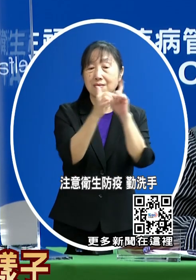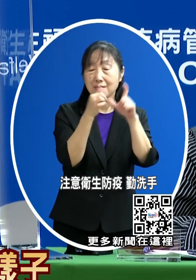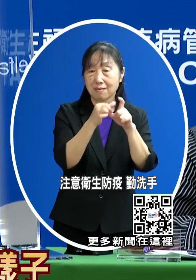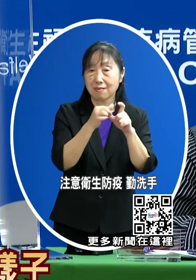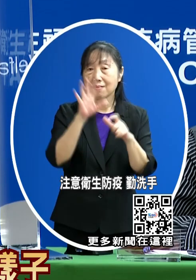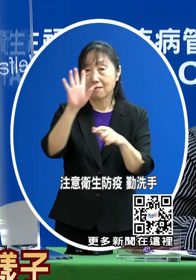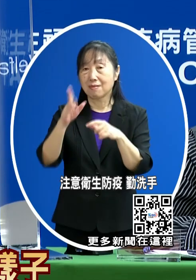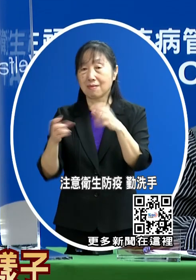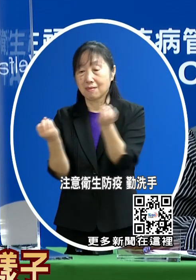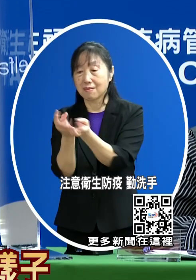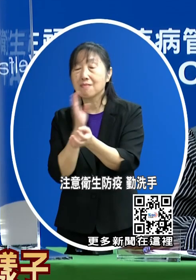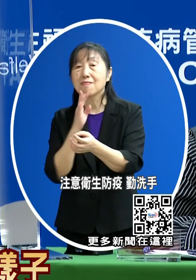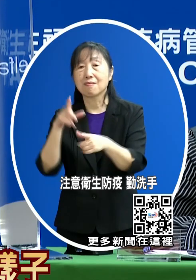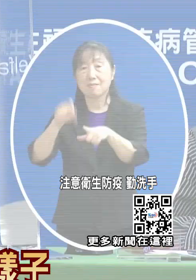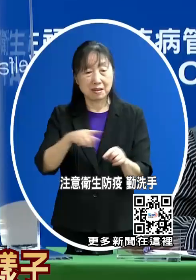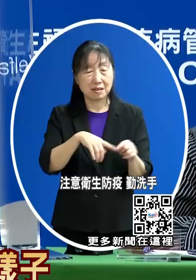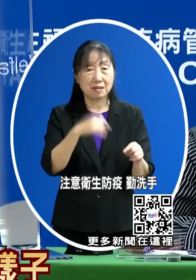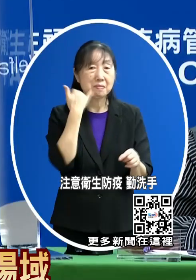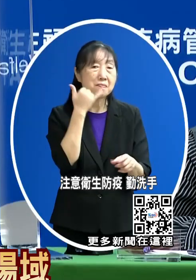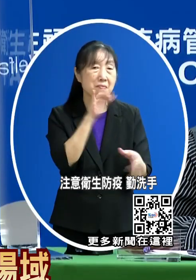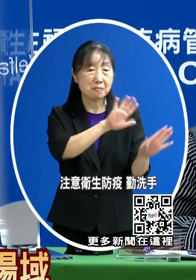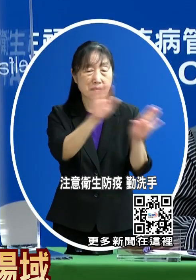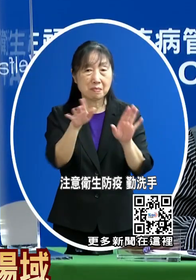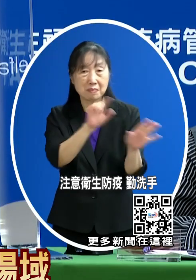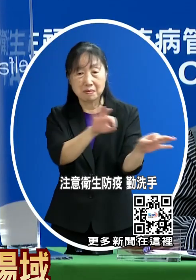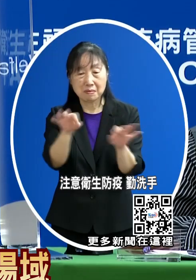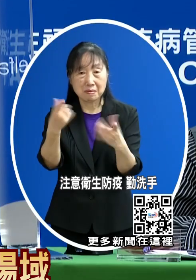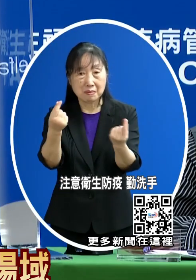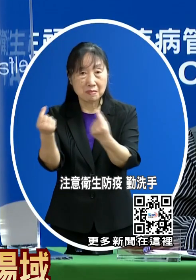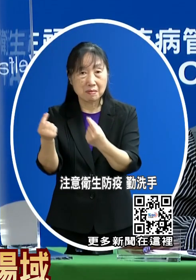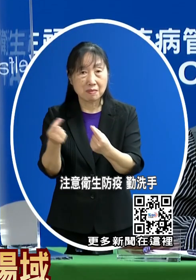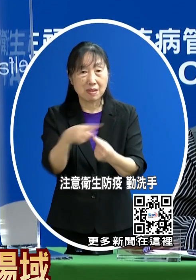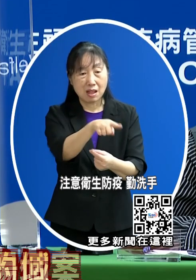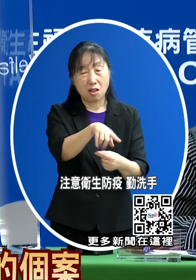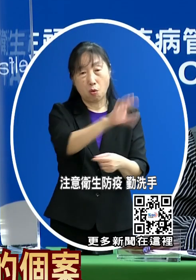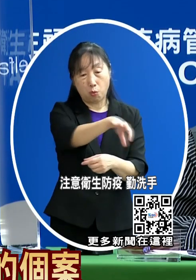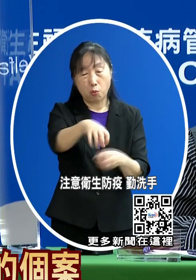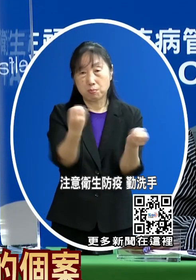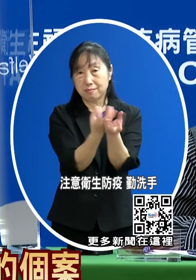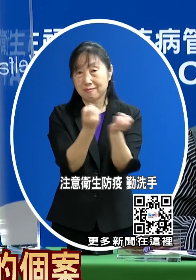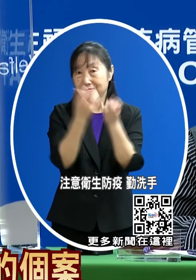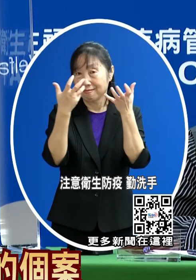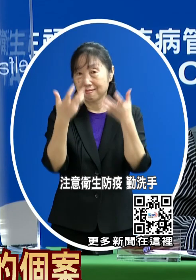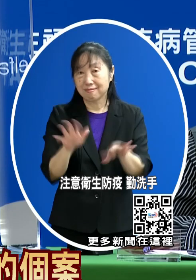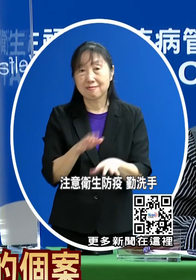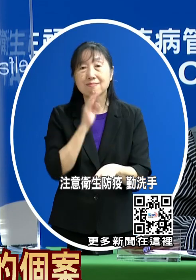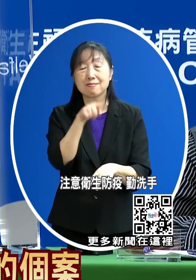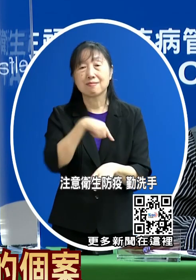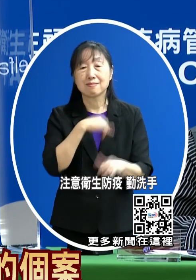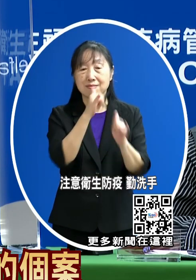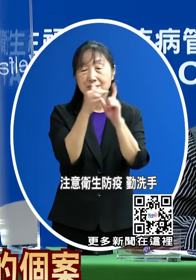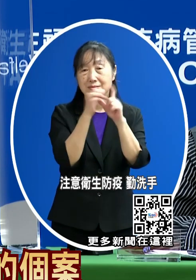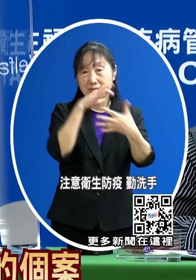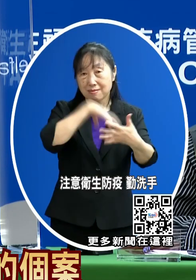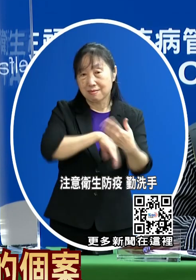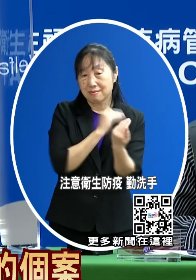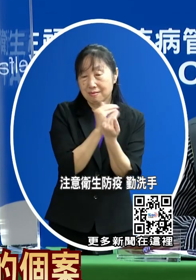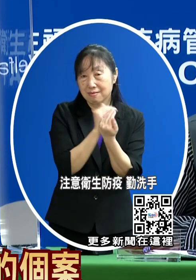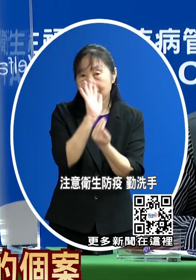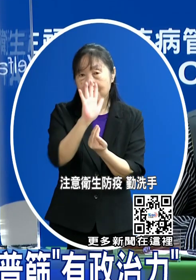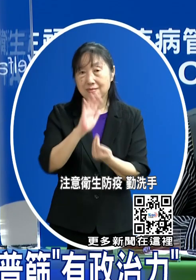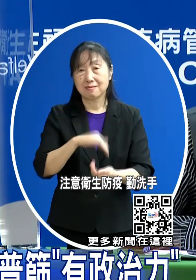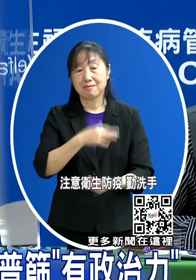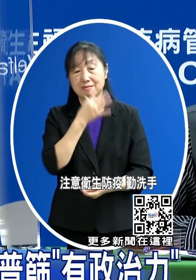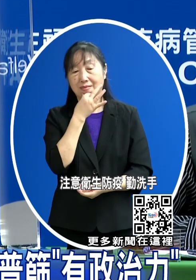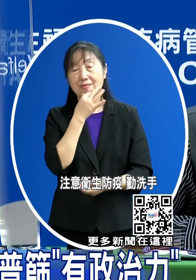场内的，并没有像基隆这样子。基隆是有多点多场域，那可能在社区有潜藏的个案。